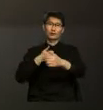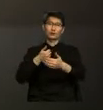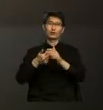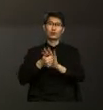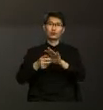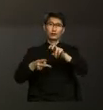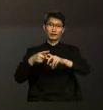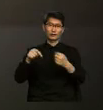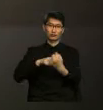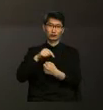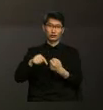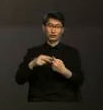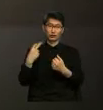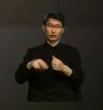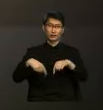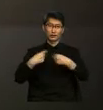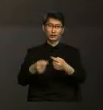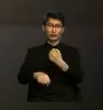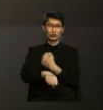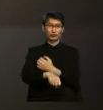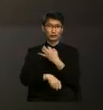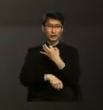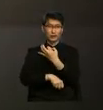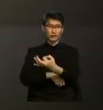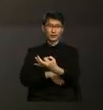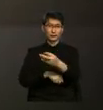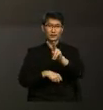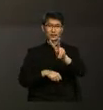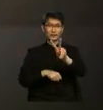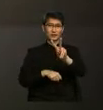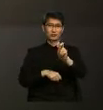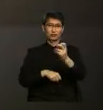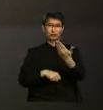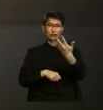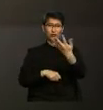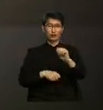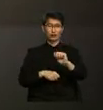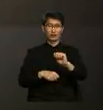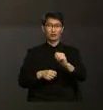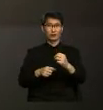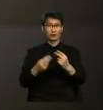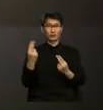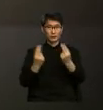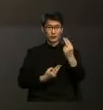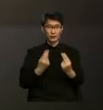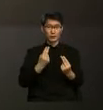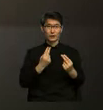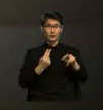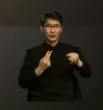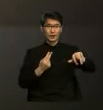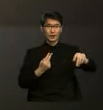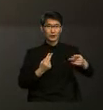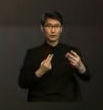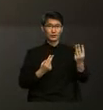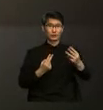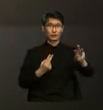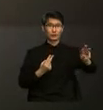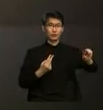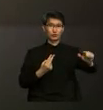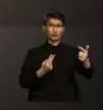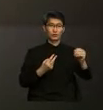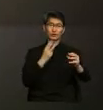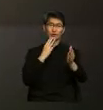도움센터 운영과 교육 참여 수당을 지급하는데 29억 원의 예산을 집행한 것과 비교해 세종시는 3,600만